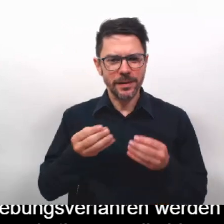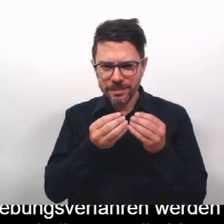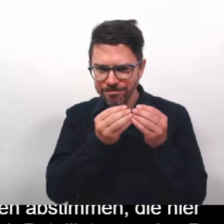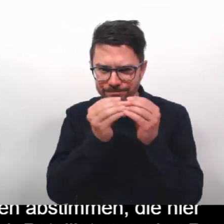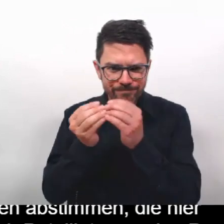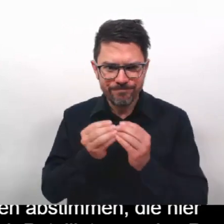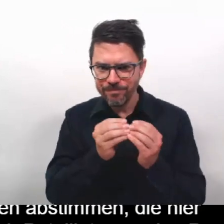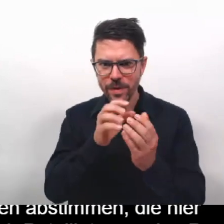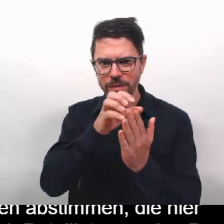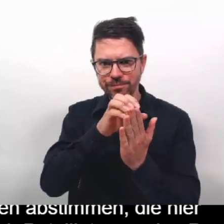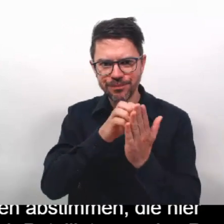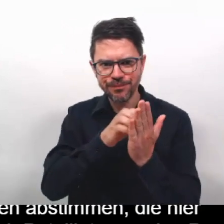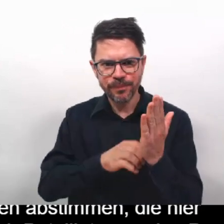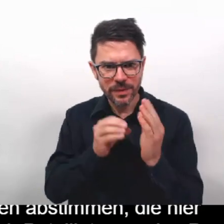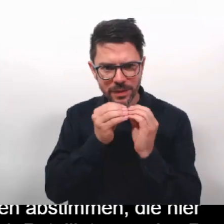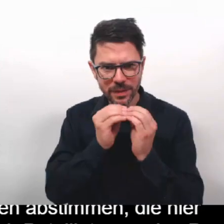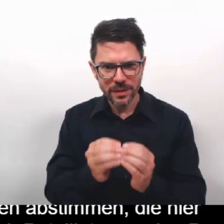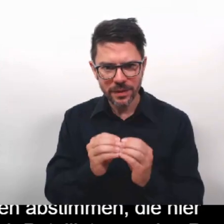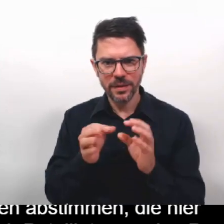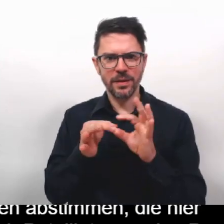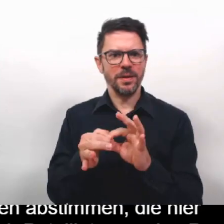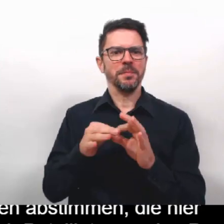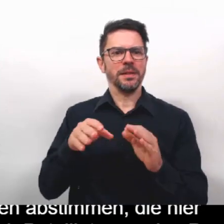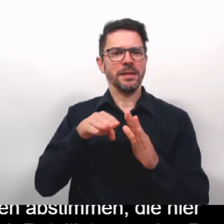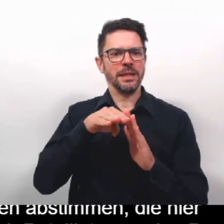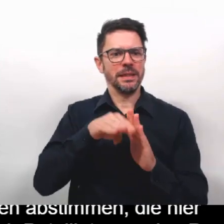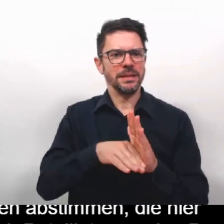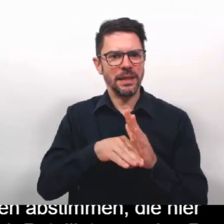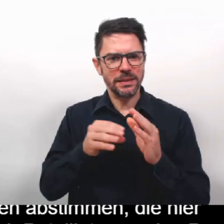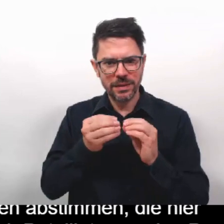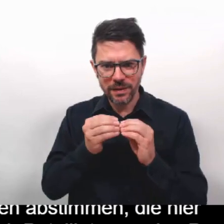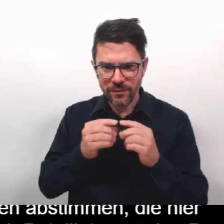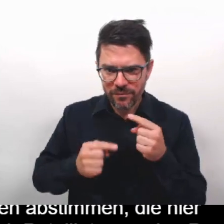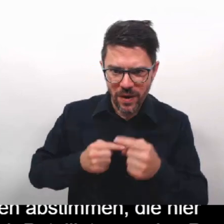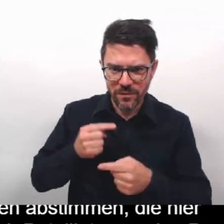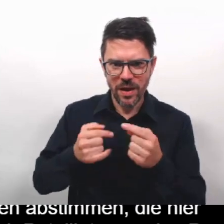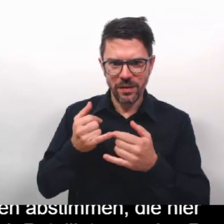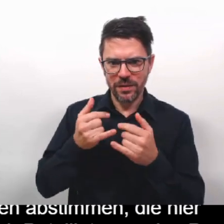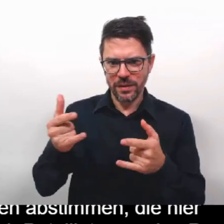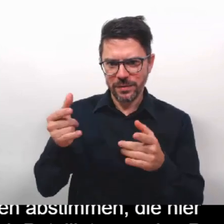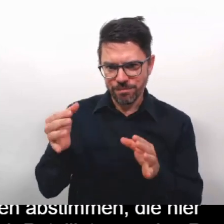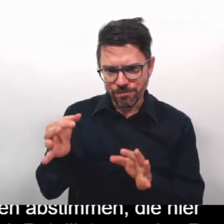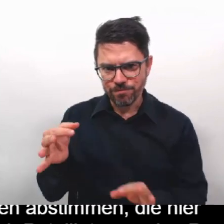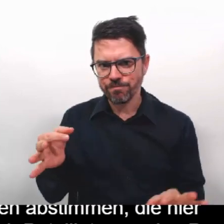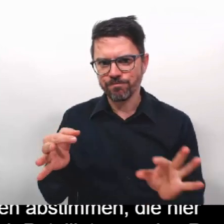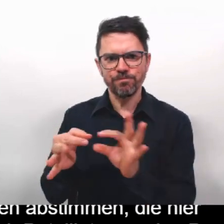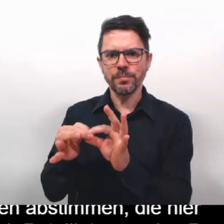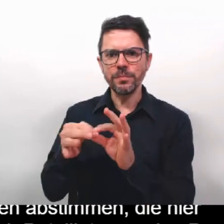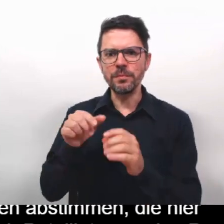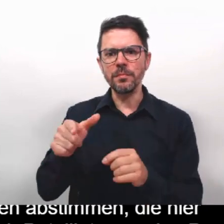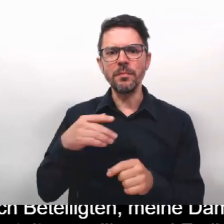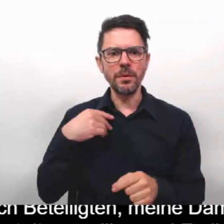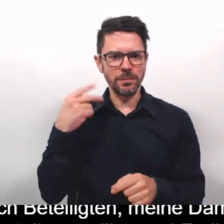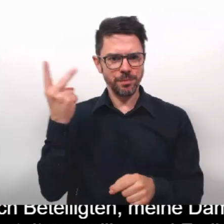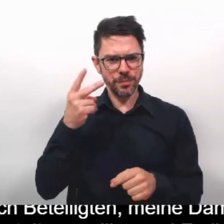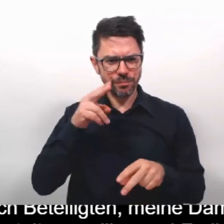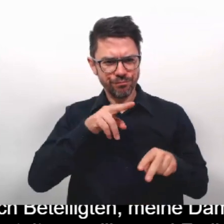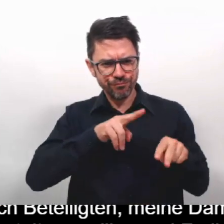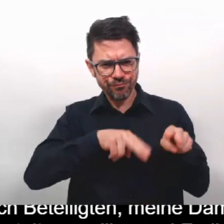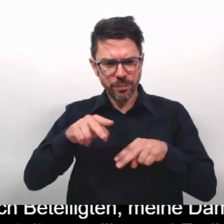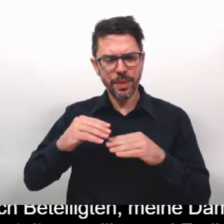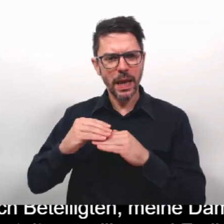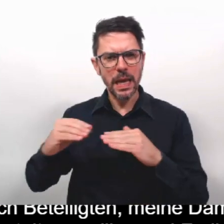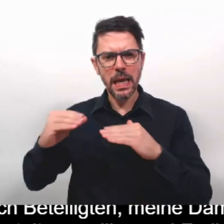meine sehr geehrten Damen und Herren, in die Hightech-Agenda und die Hightech-Agenda Plus, eine bundesweit, ich möchte fast sagen europaweit zurzeit